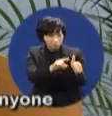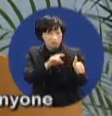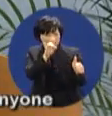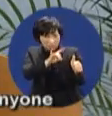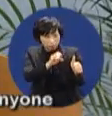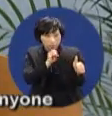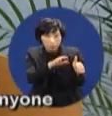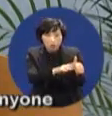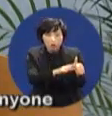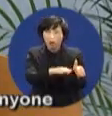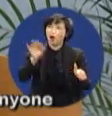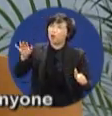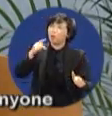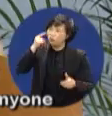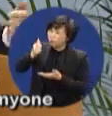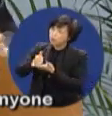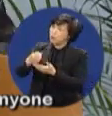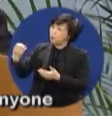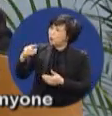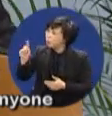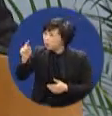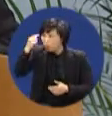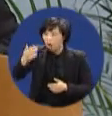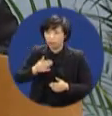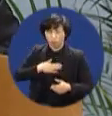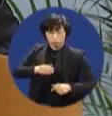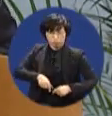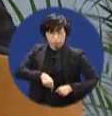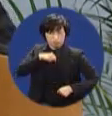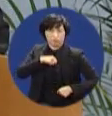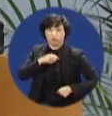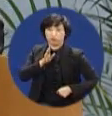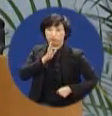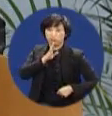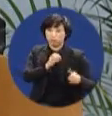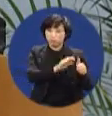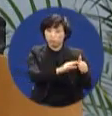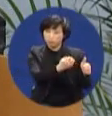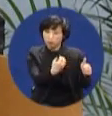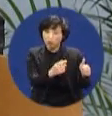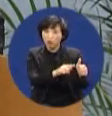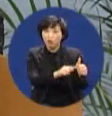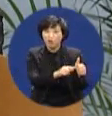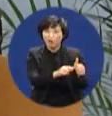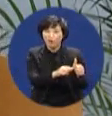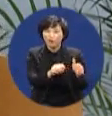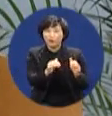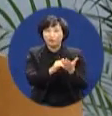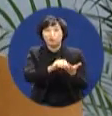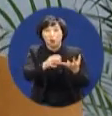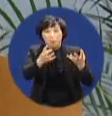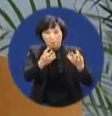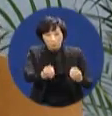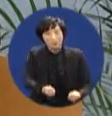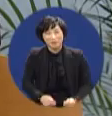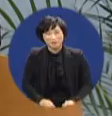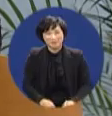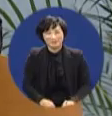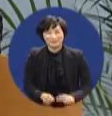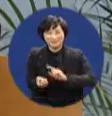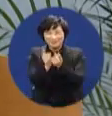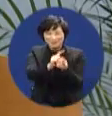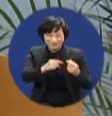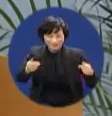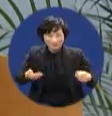목사님 무슨 말씀을 하십니까? 저같이 신실한 사람이 어디 있는데요? 이런 사람이 허다합니다. 옆 사람